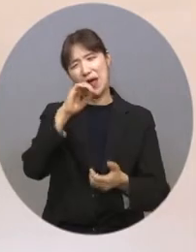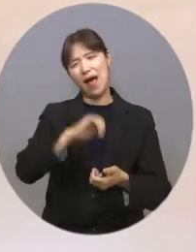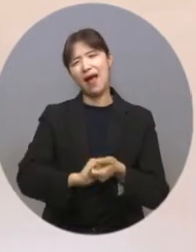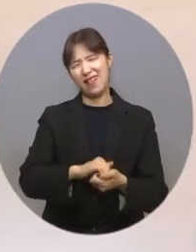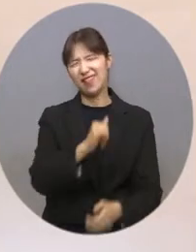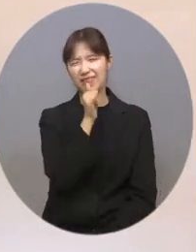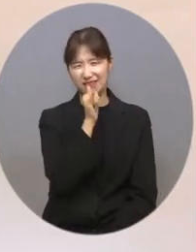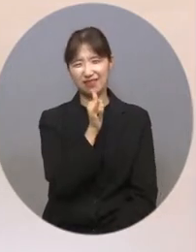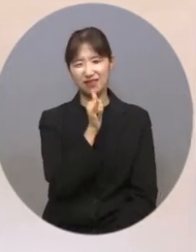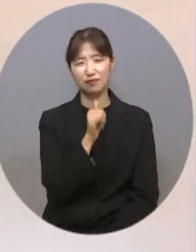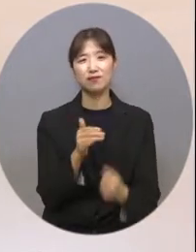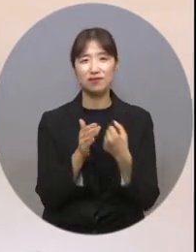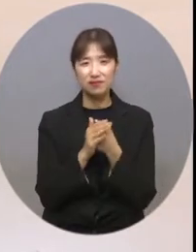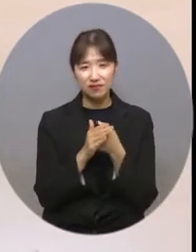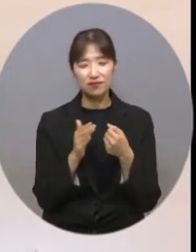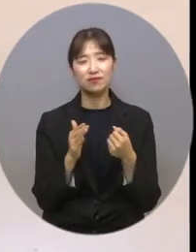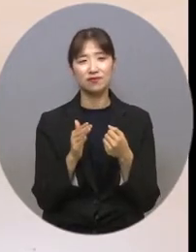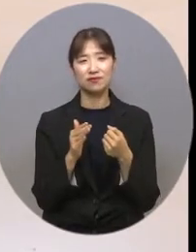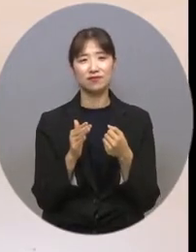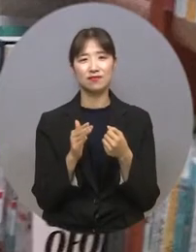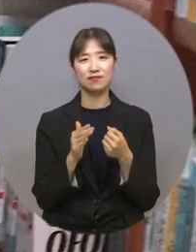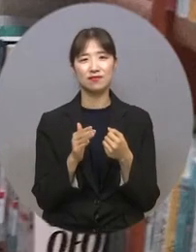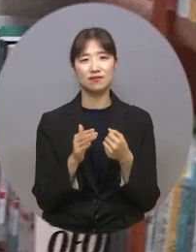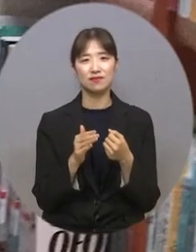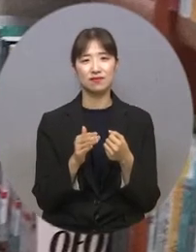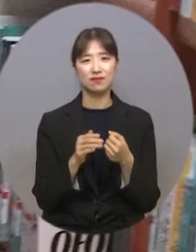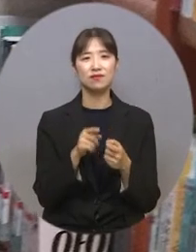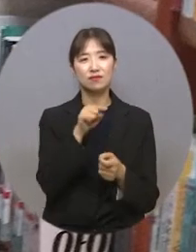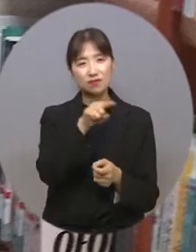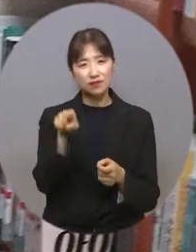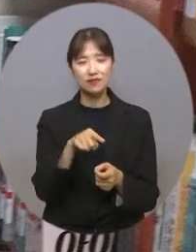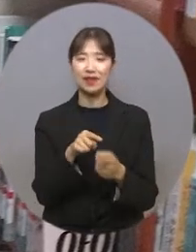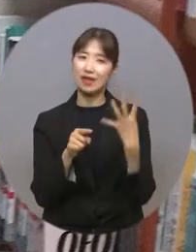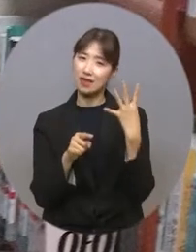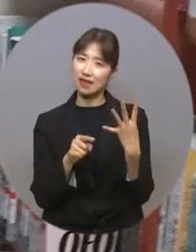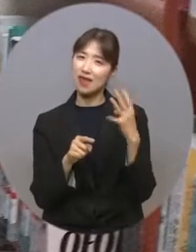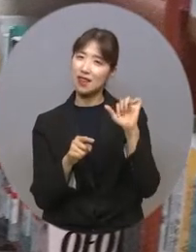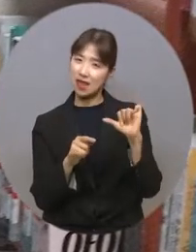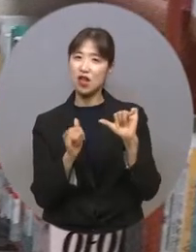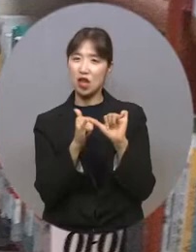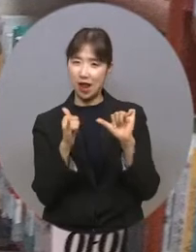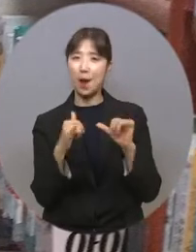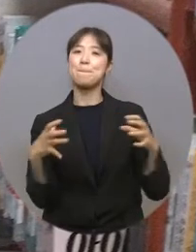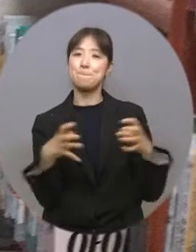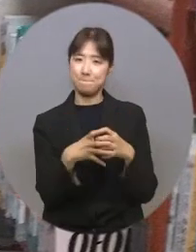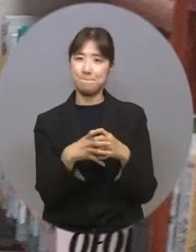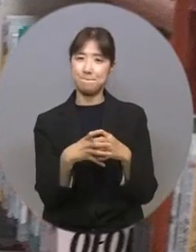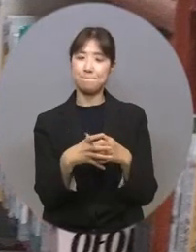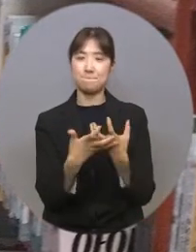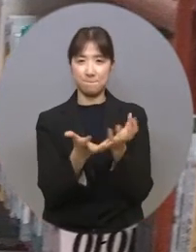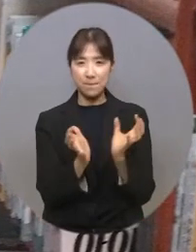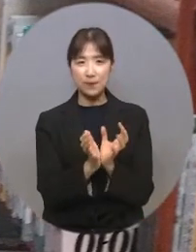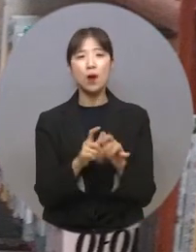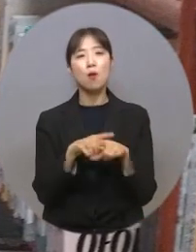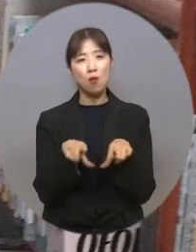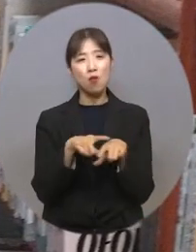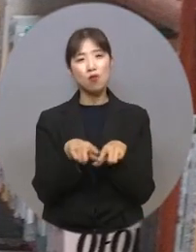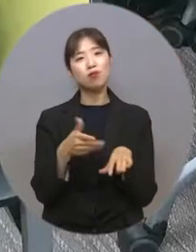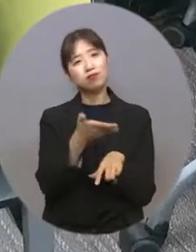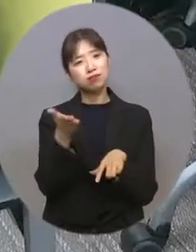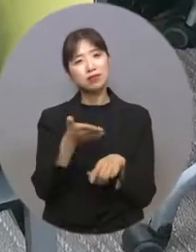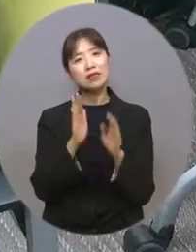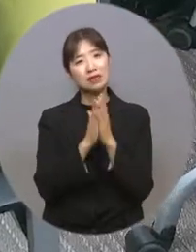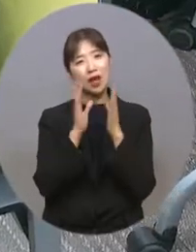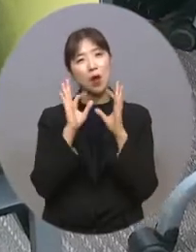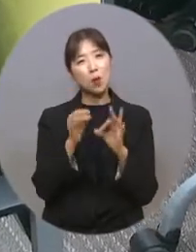이렇게 있는 것 같아요. 그래서 마찬가지로 그분들을 이제 4, 5명씩 조를 만들어서 평소 그들이 책을